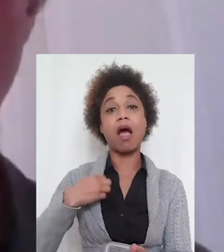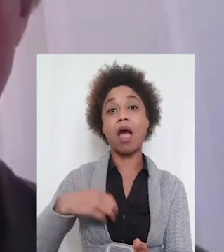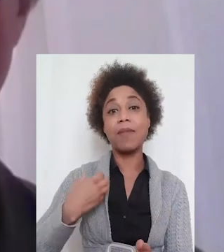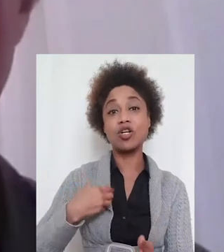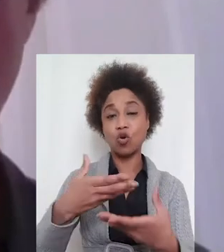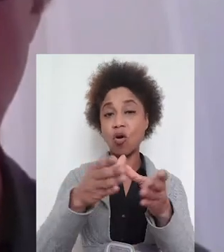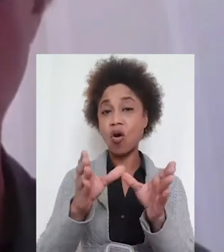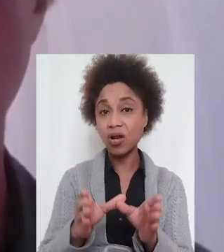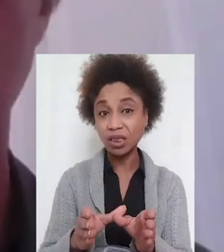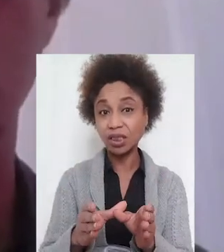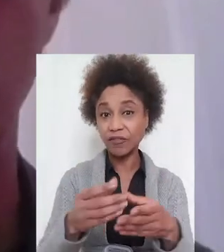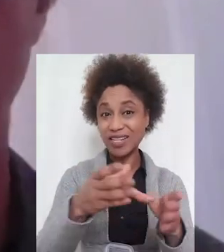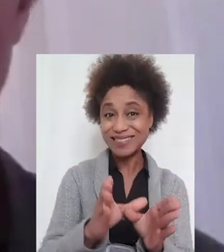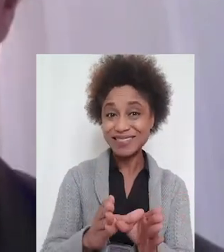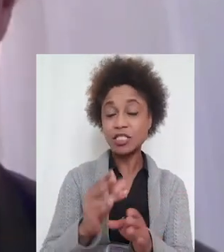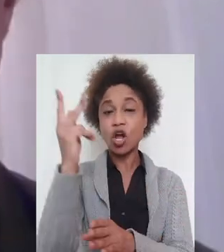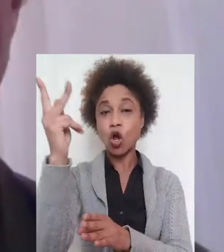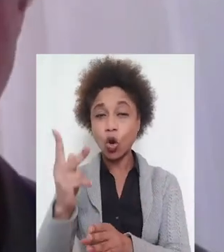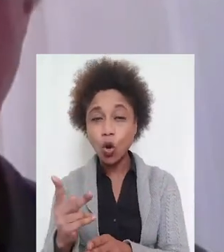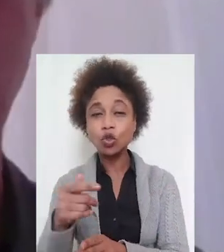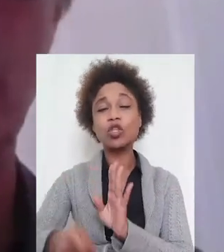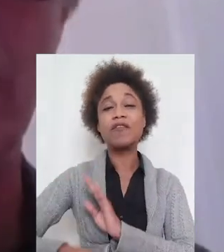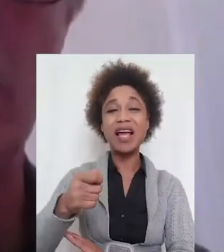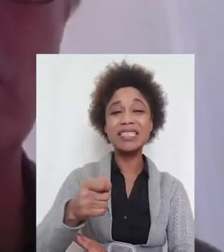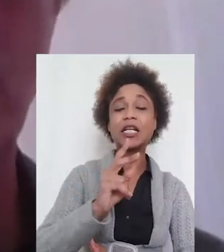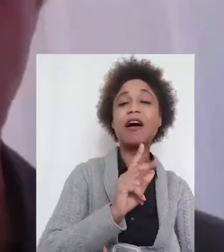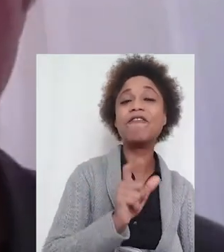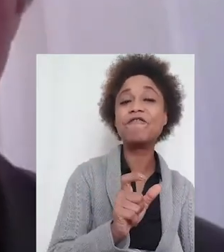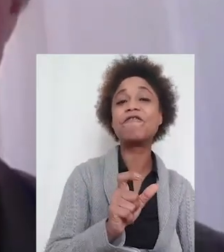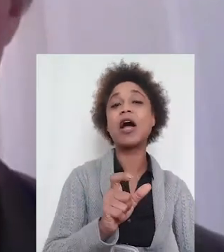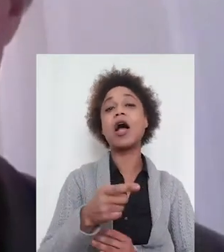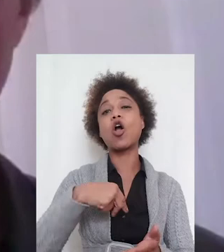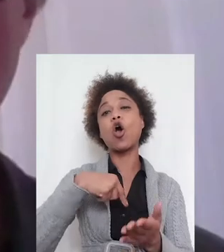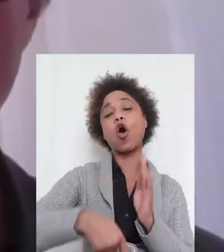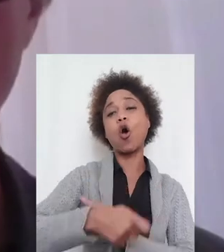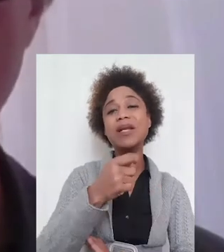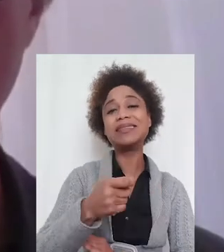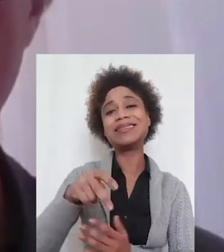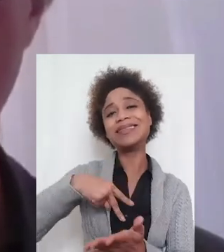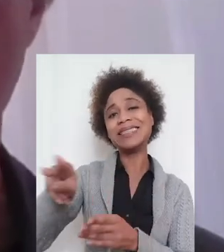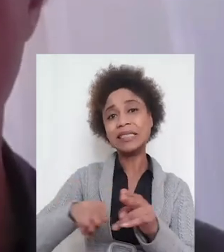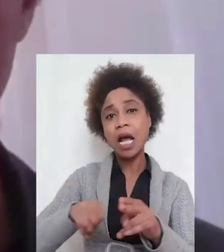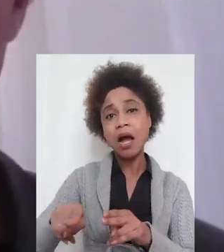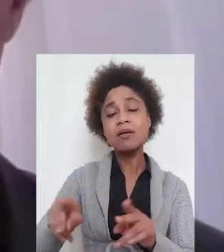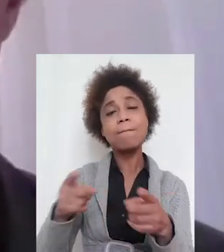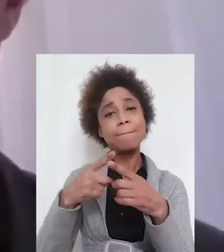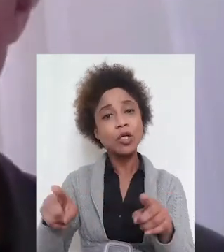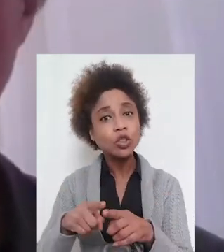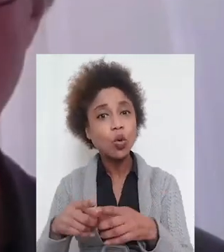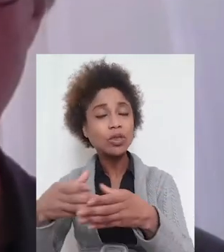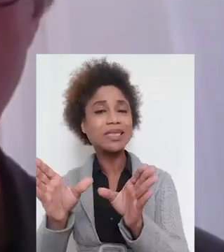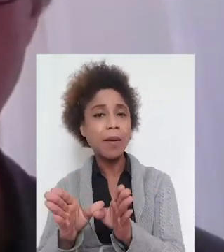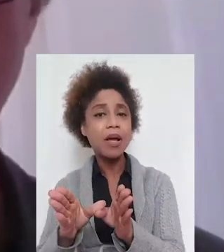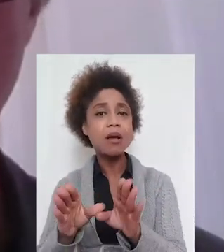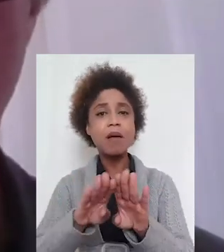amateurkunstverenigingen en kunstonderwijs? Bij de vakopleidingen? Bij dans, theater en muziekgezelschappen? Bij podia en